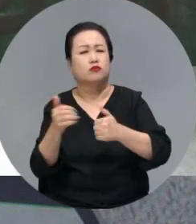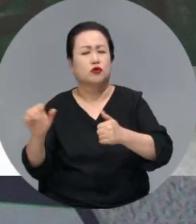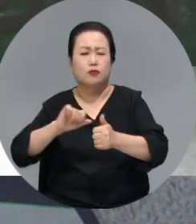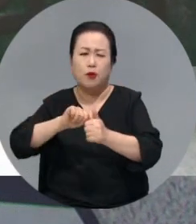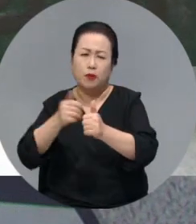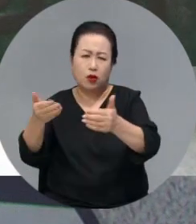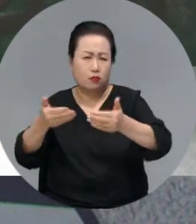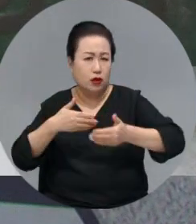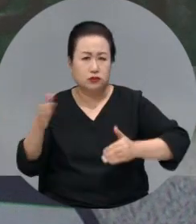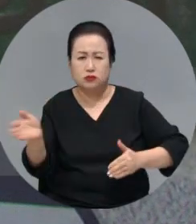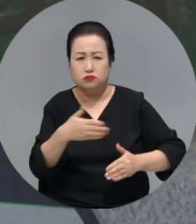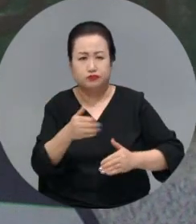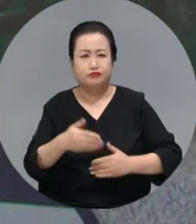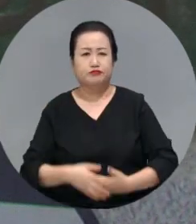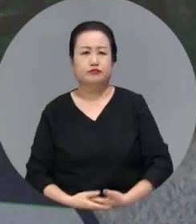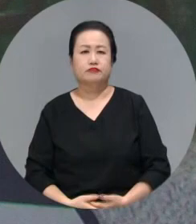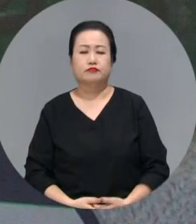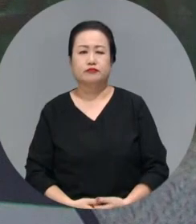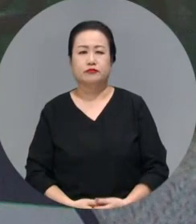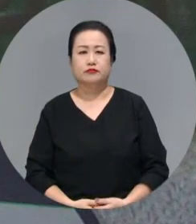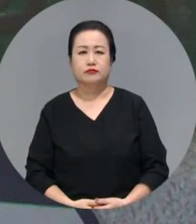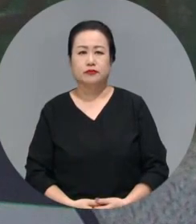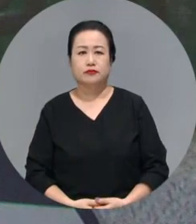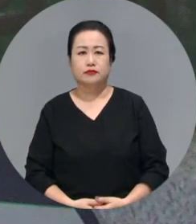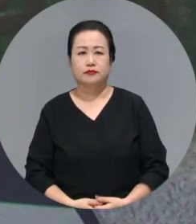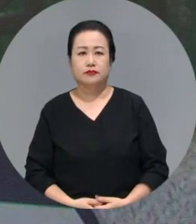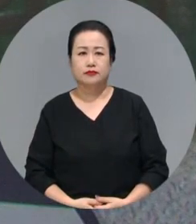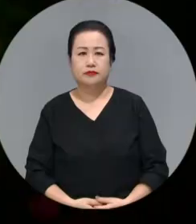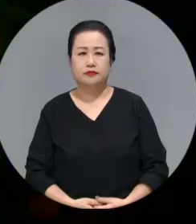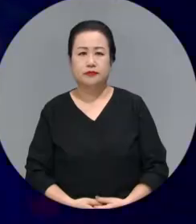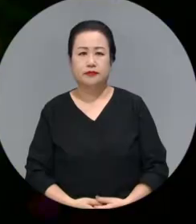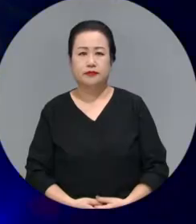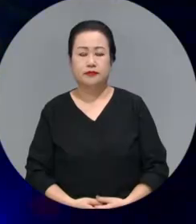받지 않았습니다. 정진명 기자입니다.